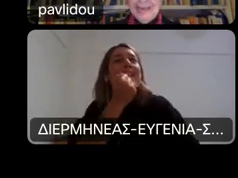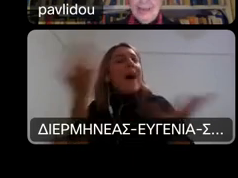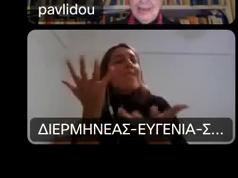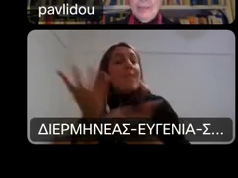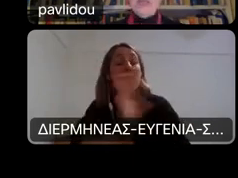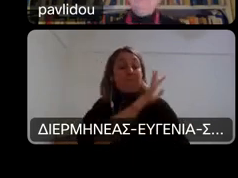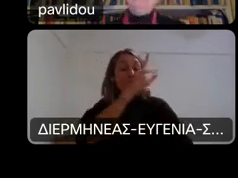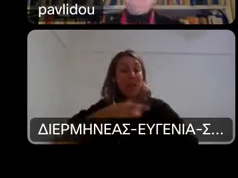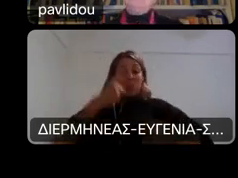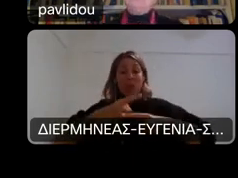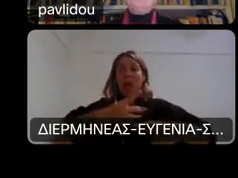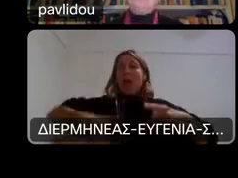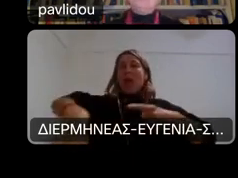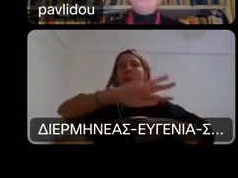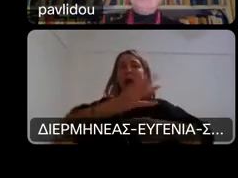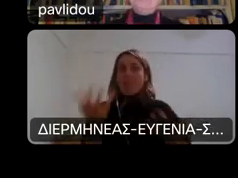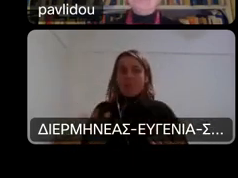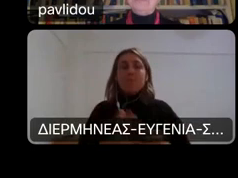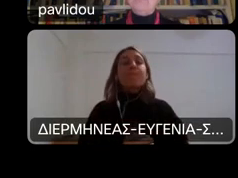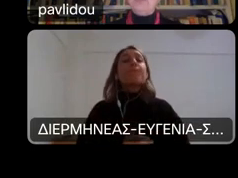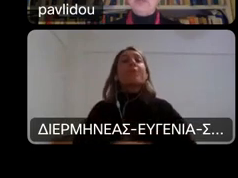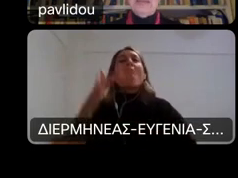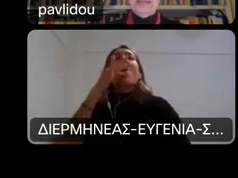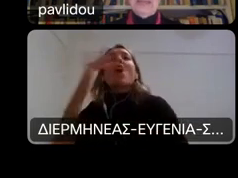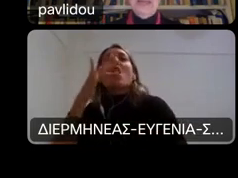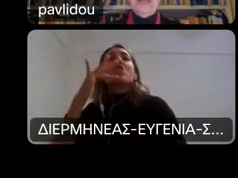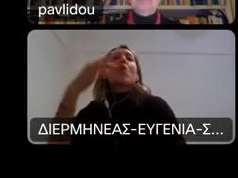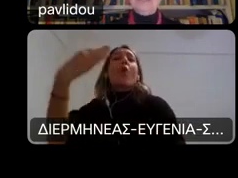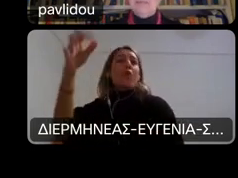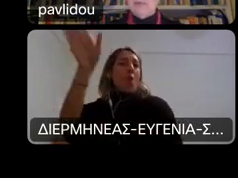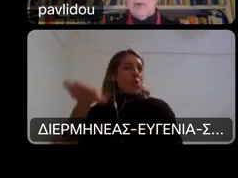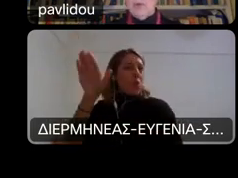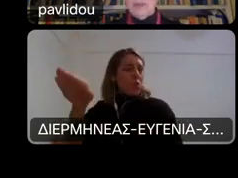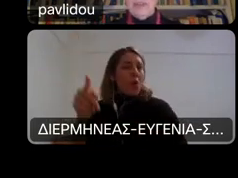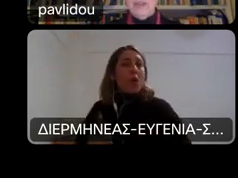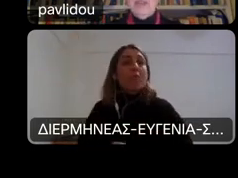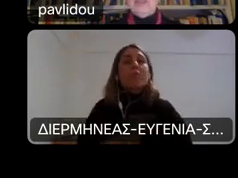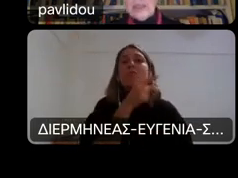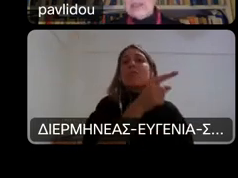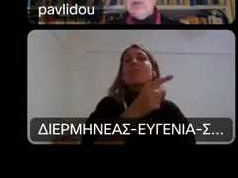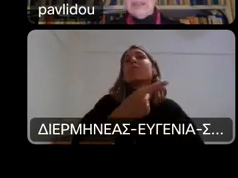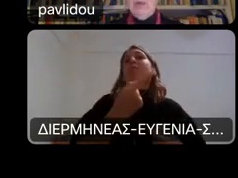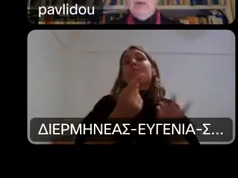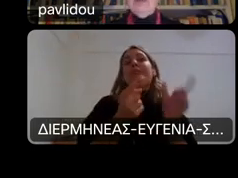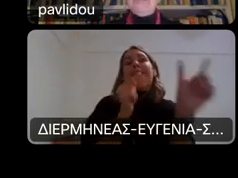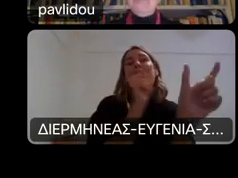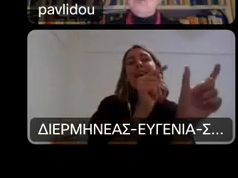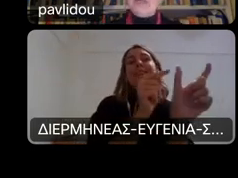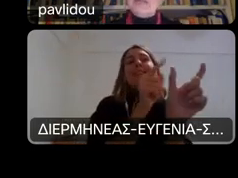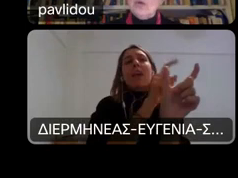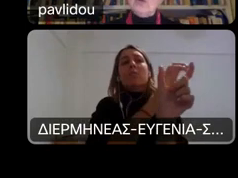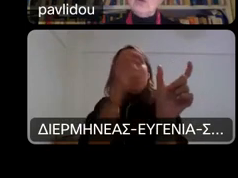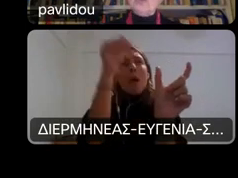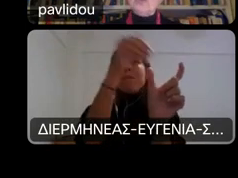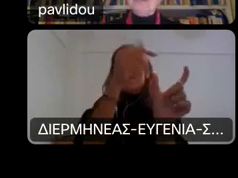Ελλάδα, ο γλωσσικός σεξισμός συνδέθηκε πρωταρχικά με τη μορφολογία ή και το λεξιλόγιο, δηλαδή με το